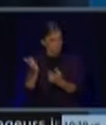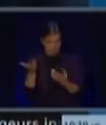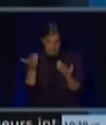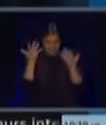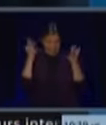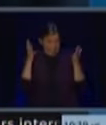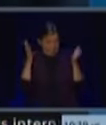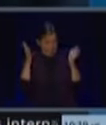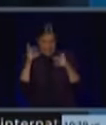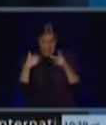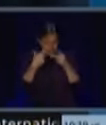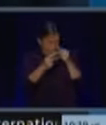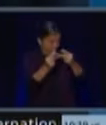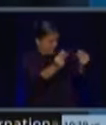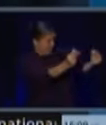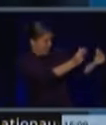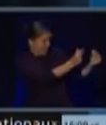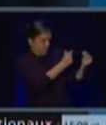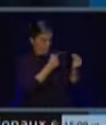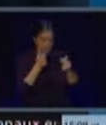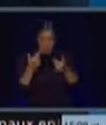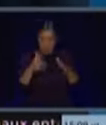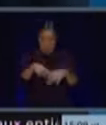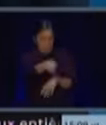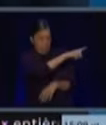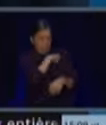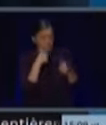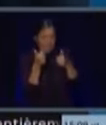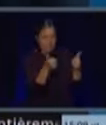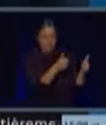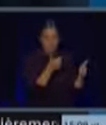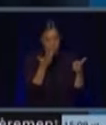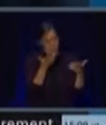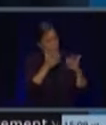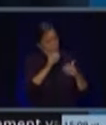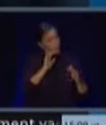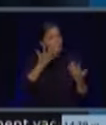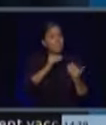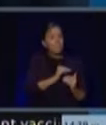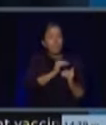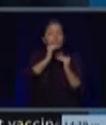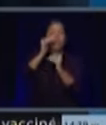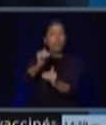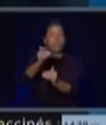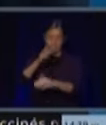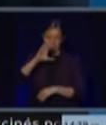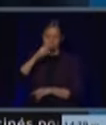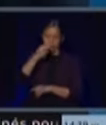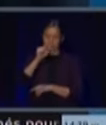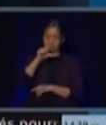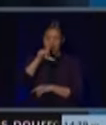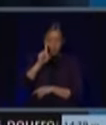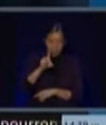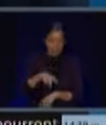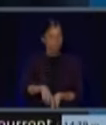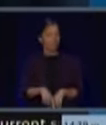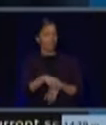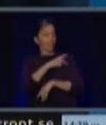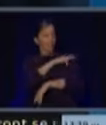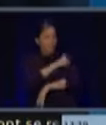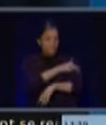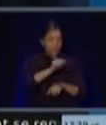nos CHSLD, là. On n'a pas du tout les épidémies qu'on avait. Puis on a actuellement un moyen extraordinaire.